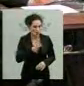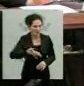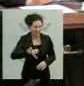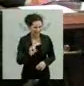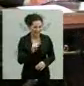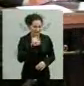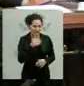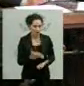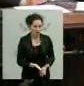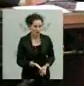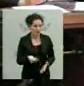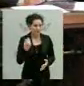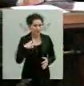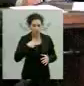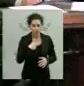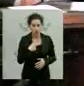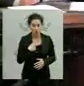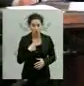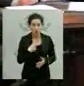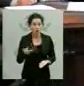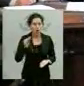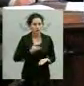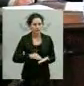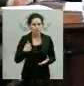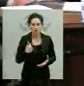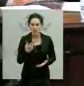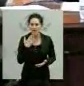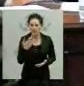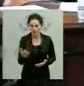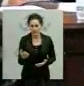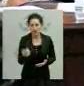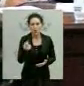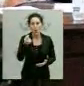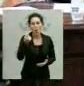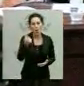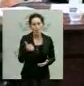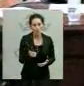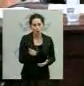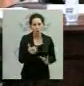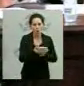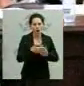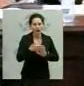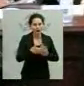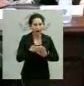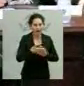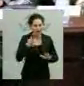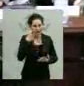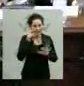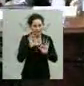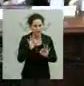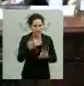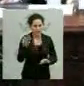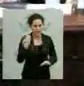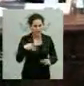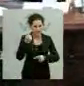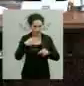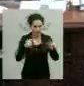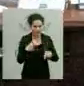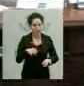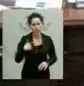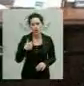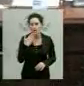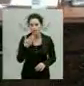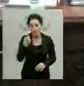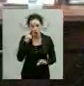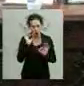tant, jo li demanaria prudència a l'hora de xerrar d'aquest tema del pressupost. Li demanaria prudència.